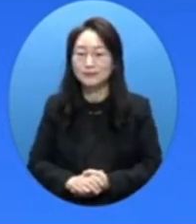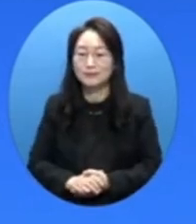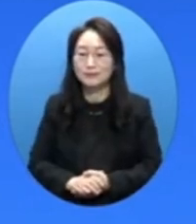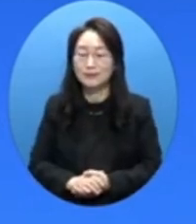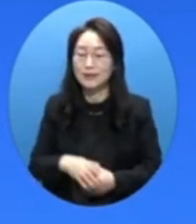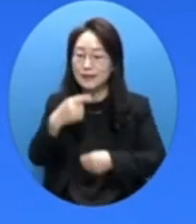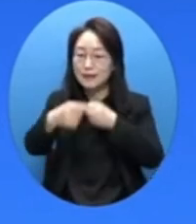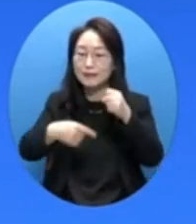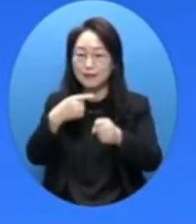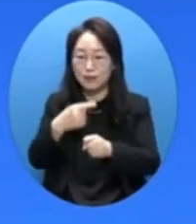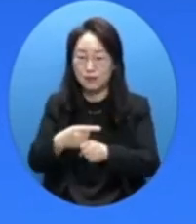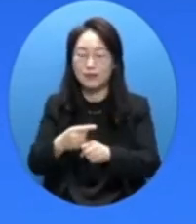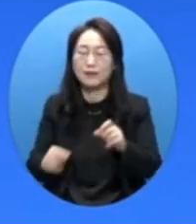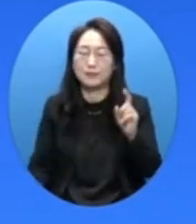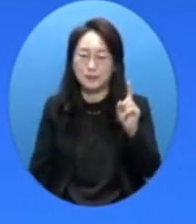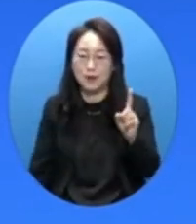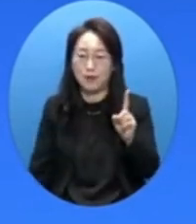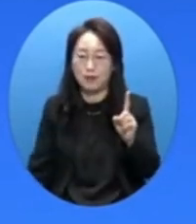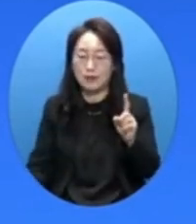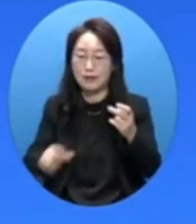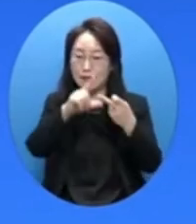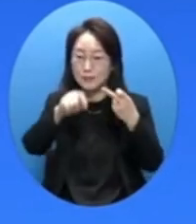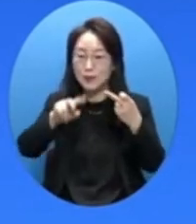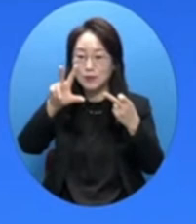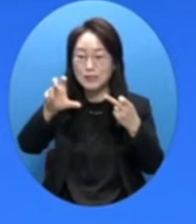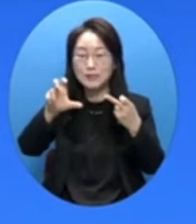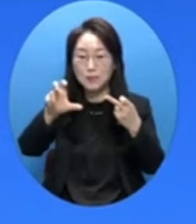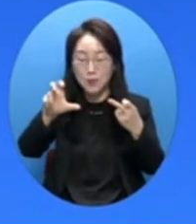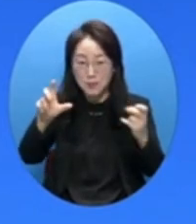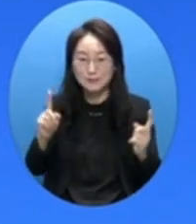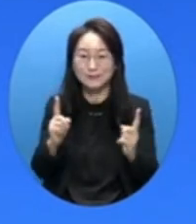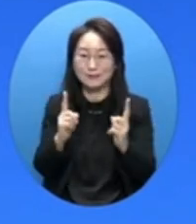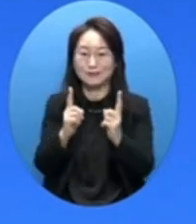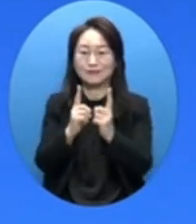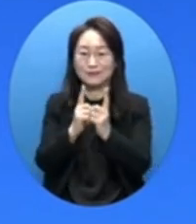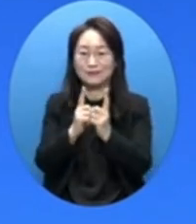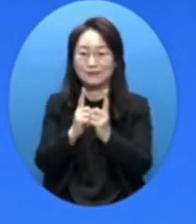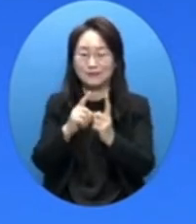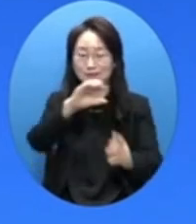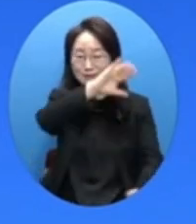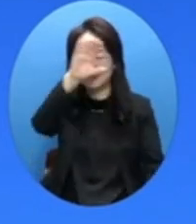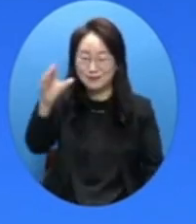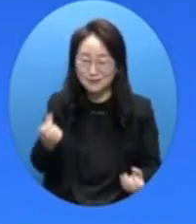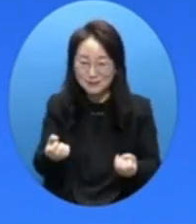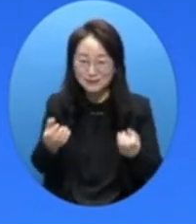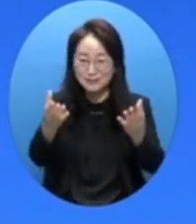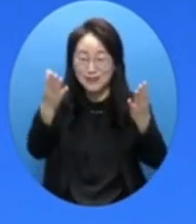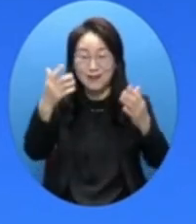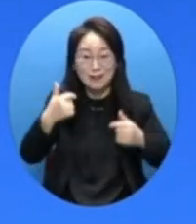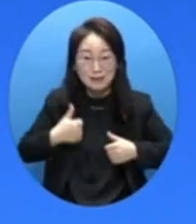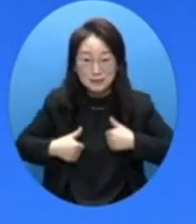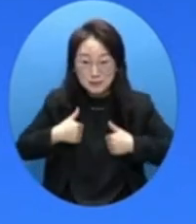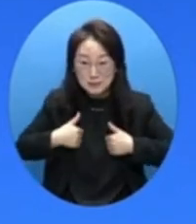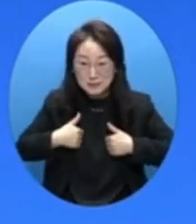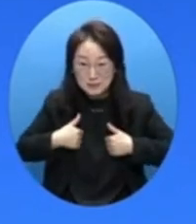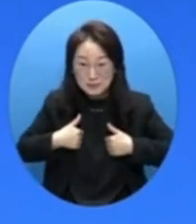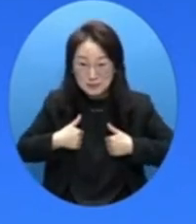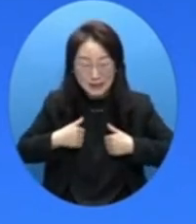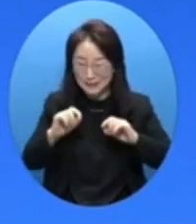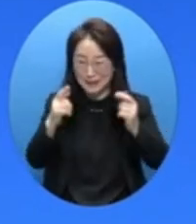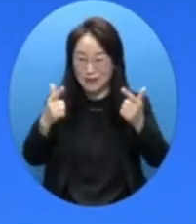일 년에 한번 12월 25일 맞는 성전자들의 기쁨이 아니라 1년